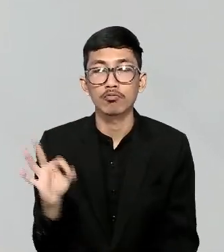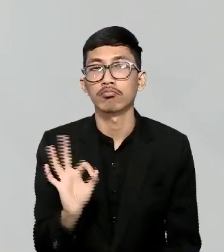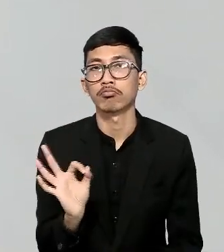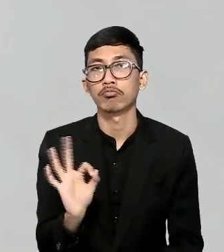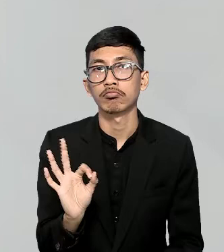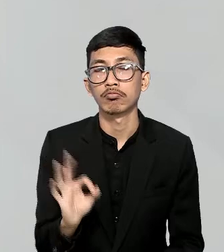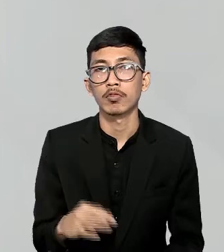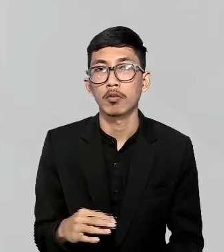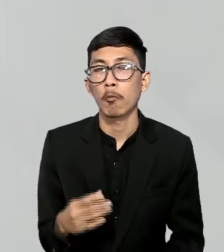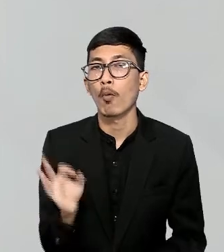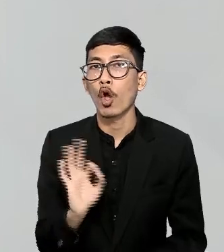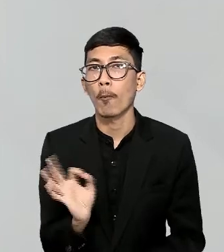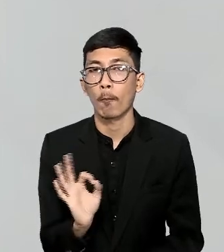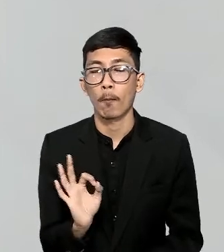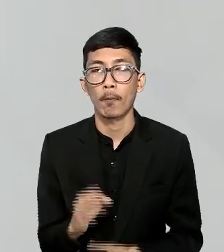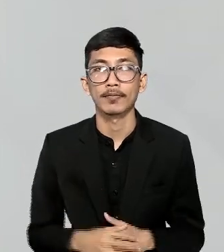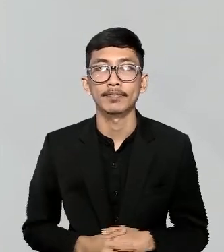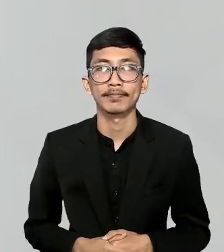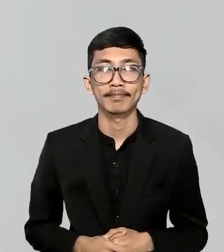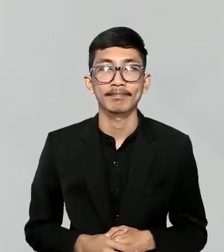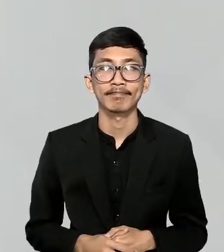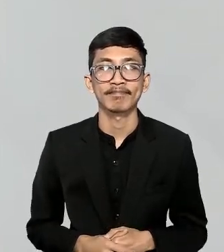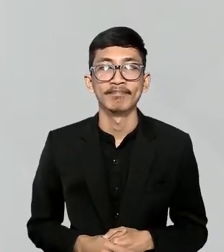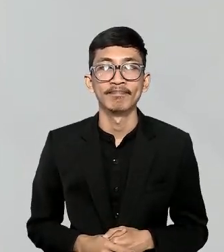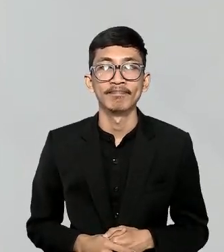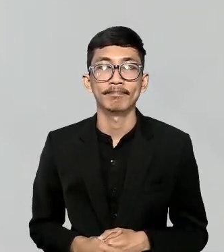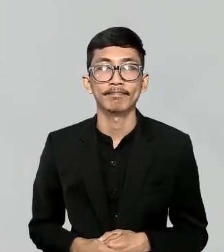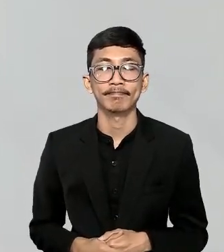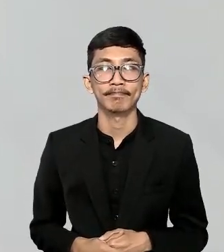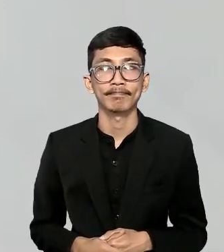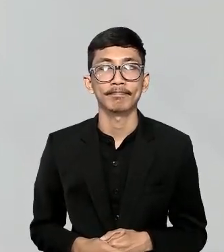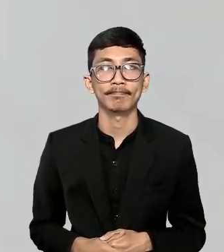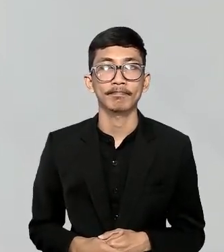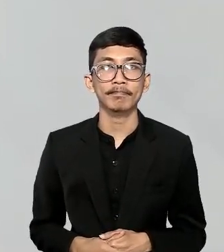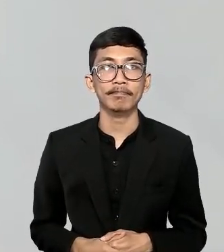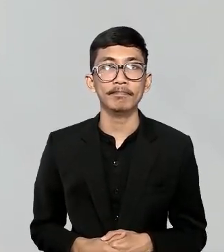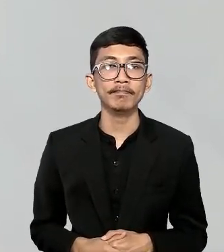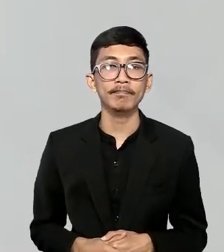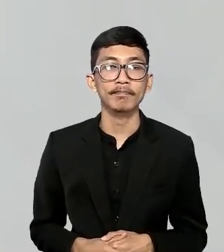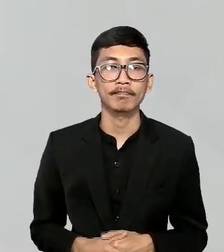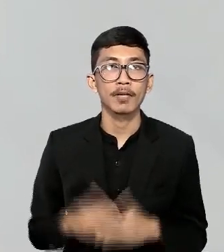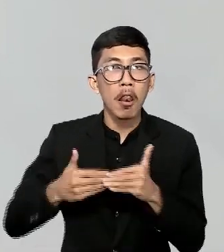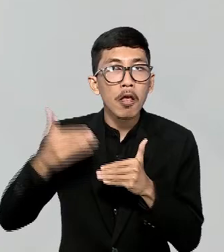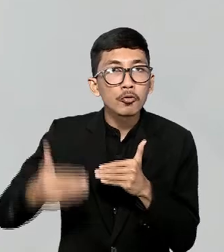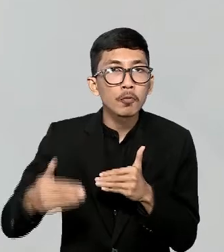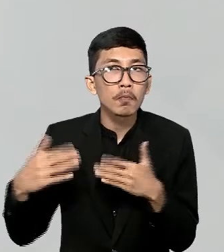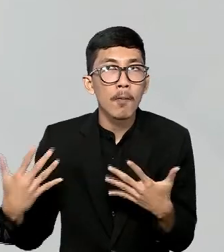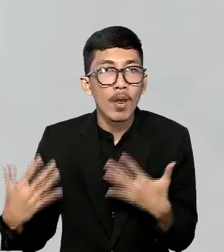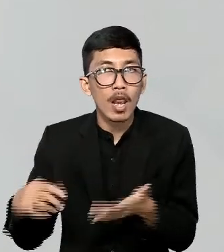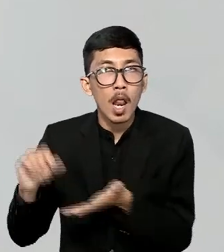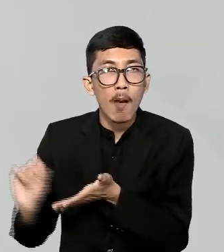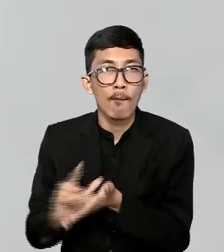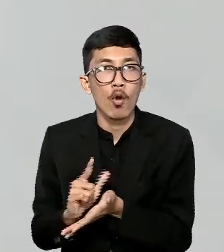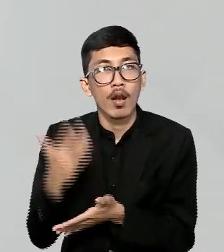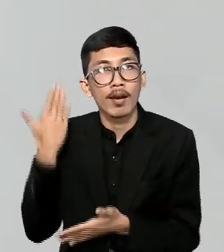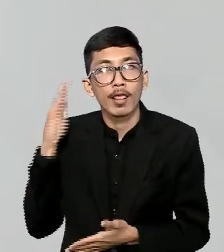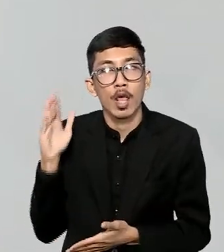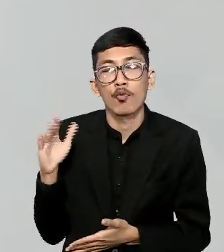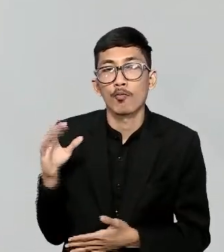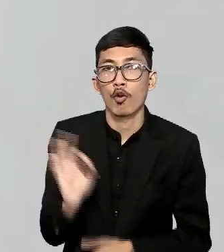Eropa dari informasi resmi yang kita peroleh jadi kita belum melihat adanya laporan yang dikaitkan dengan penerapan